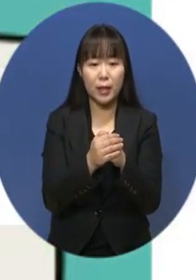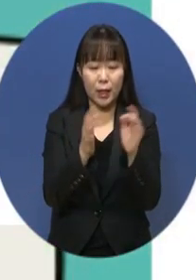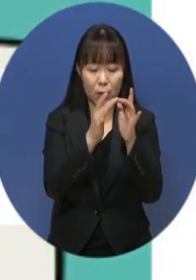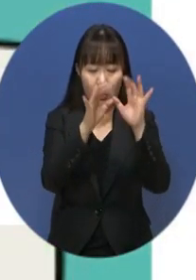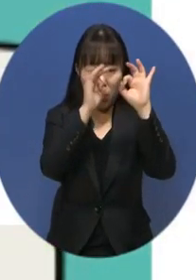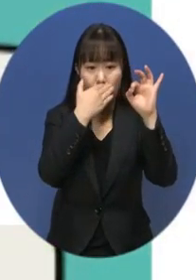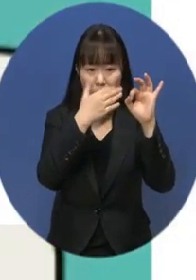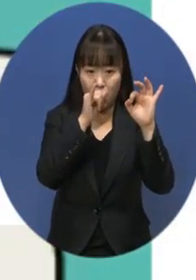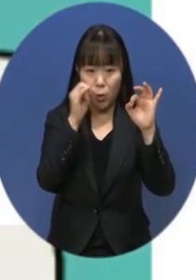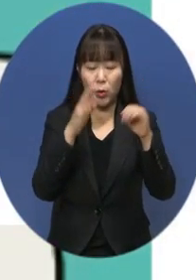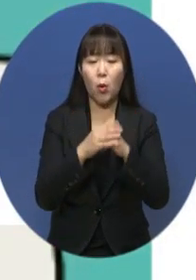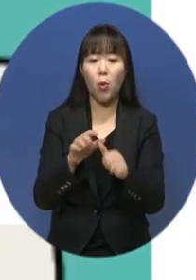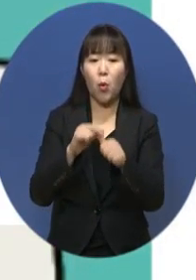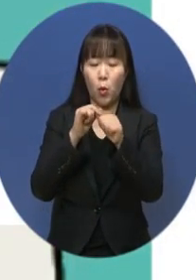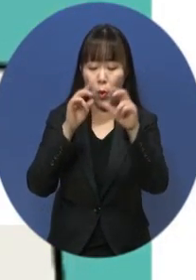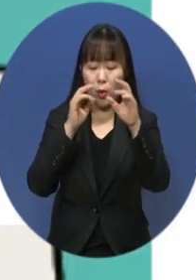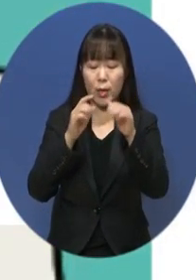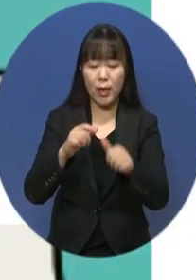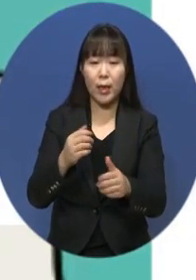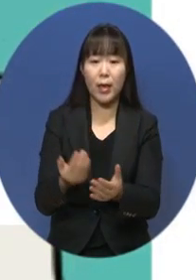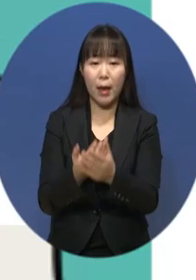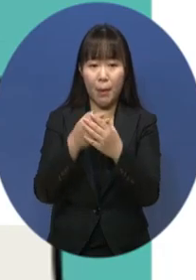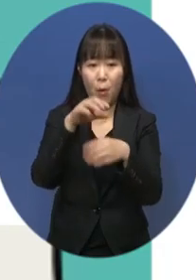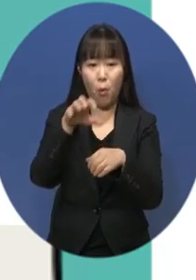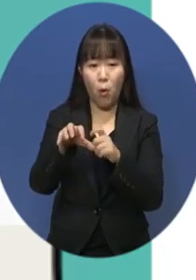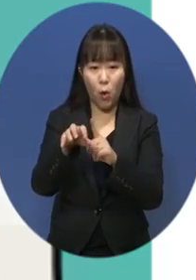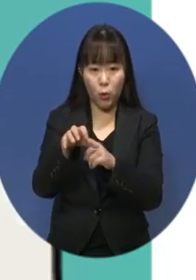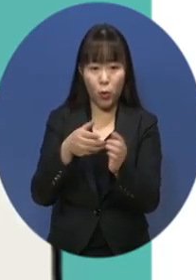고용 개 발언으로 요청하면 책자로 도 받아볼 수 있습니다